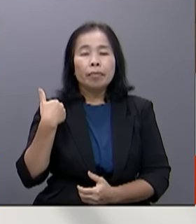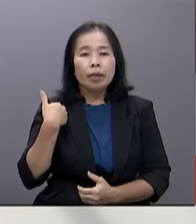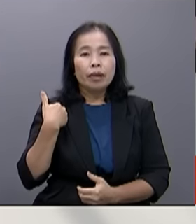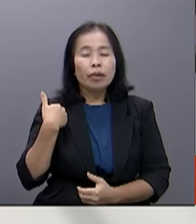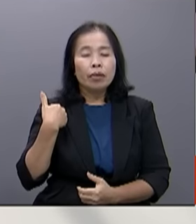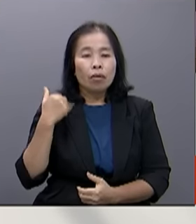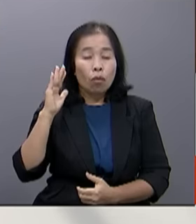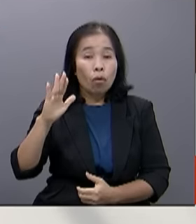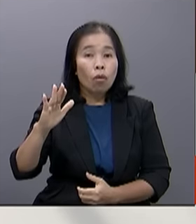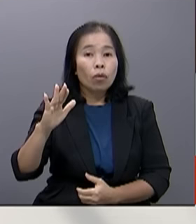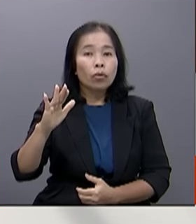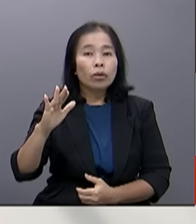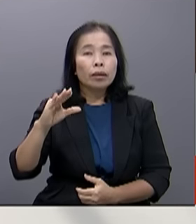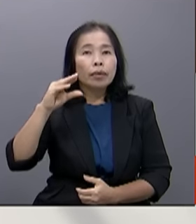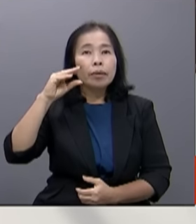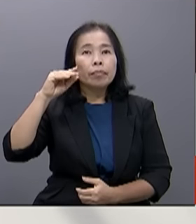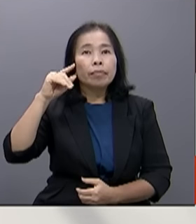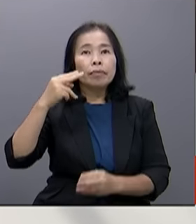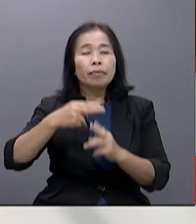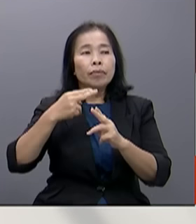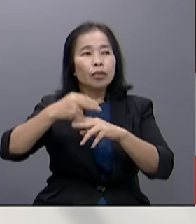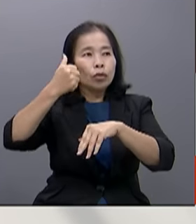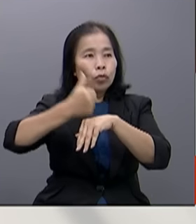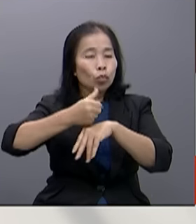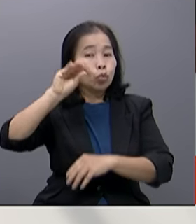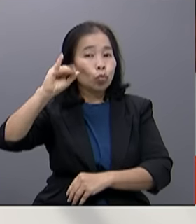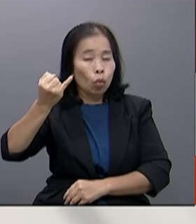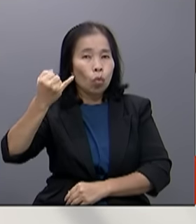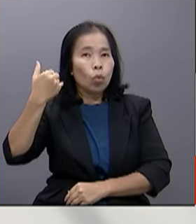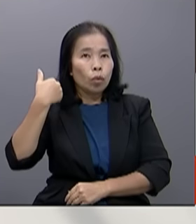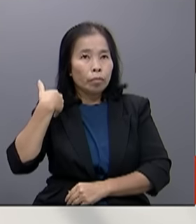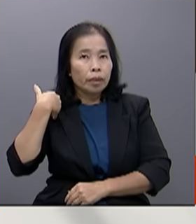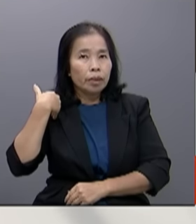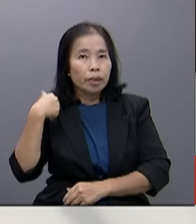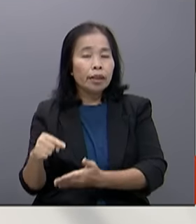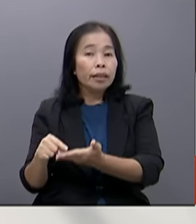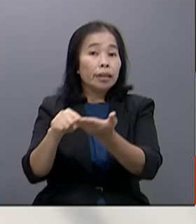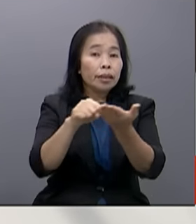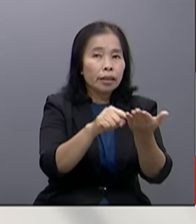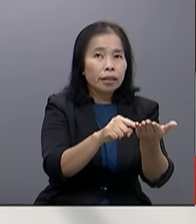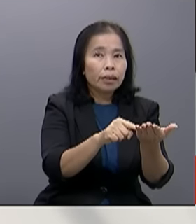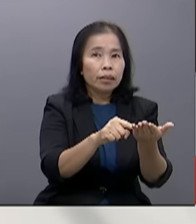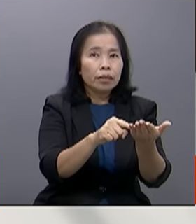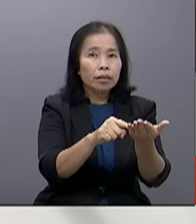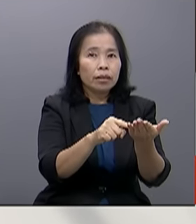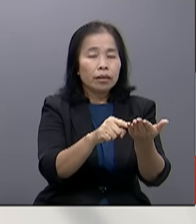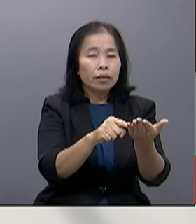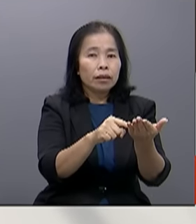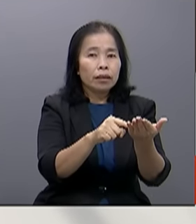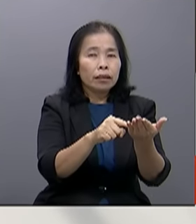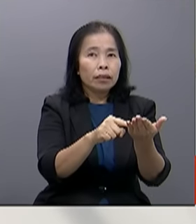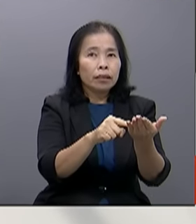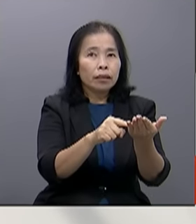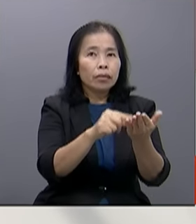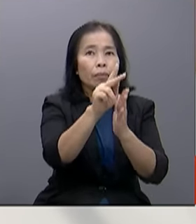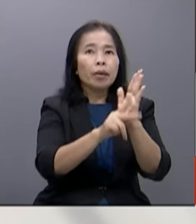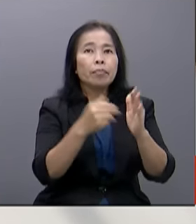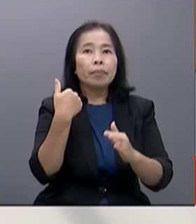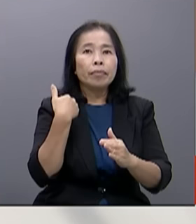ครับท่านยังได้ยื่นเรื่องโดยอ้างข้อกฎหมายตามที่คุณปวดีได้นำขึ้นจอเ